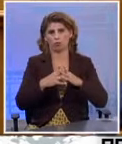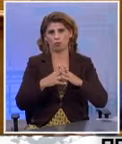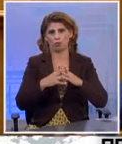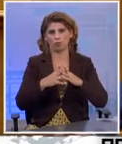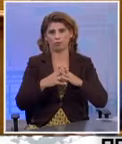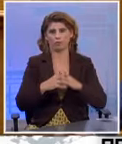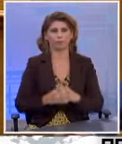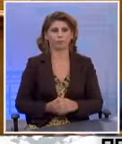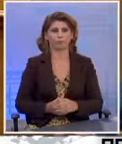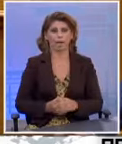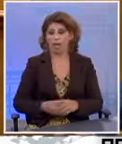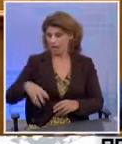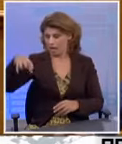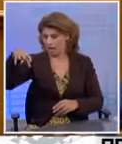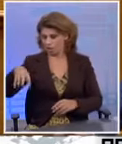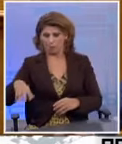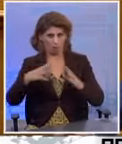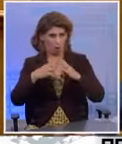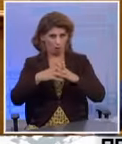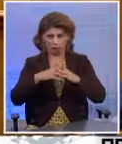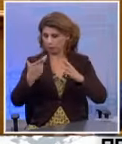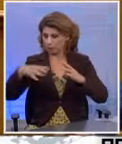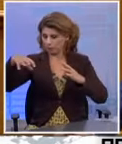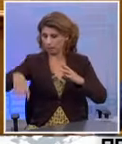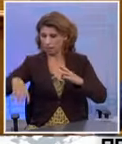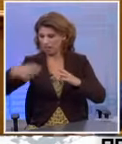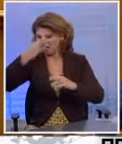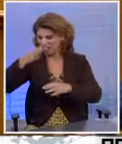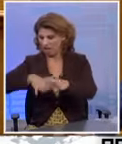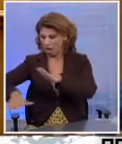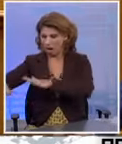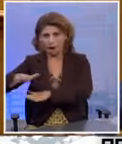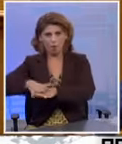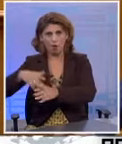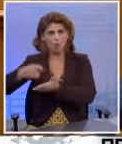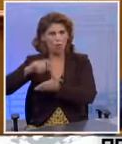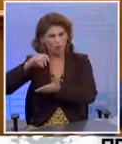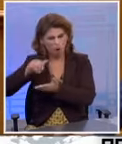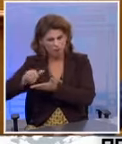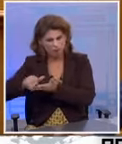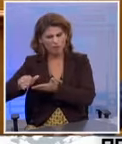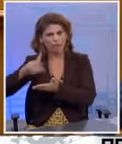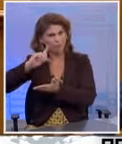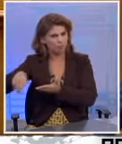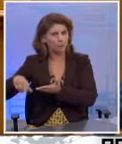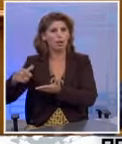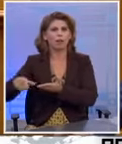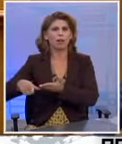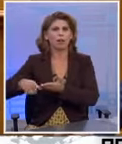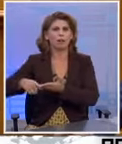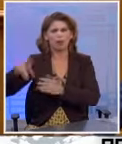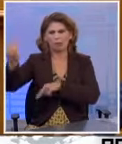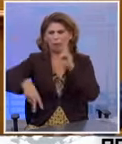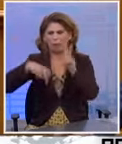Από τη μια μεριά, οι δυνάμεις της διαπλοκής, της διαφθοράς, της φοραποφυγής που λαιλάτισαν την οικονομία και την